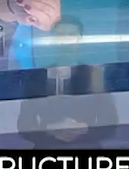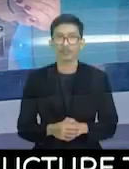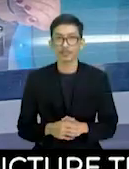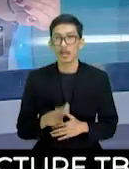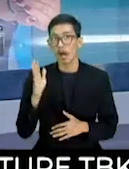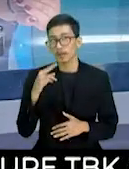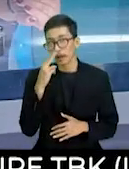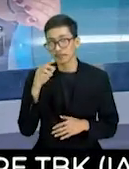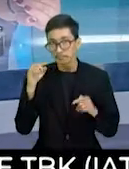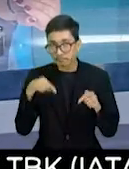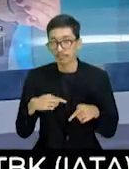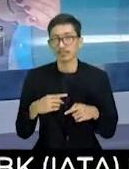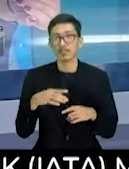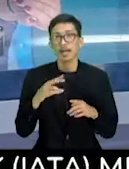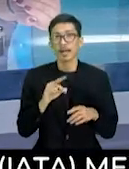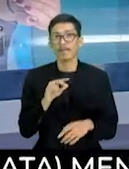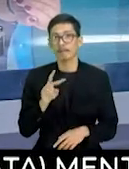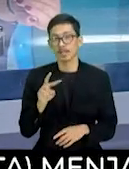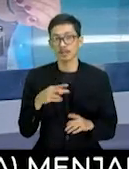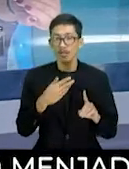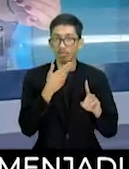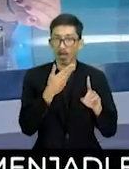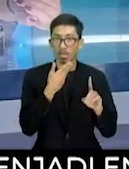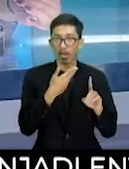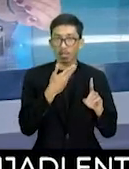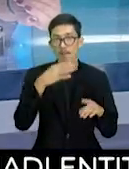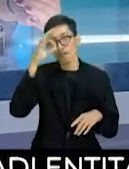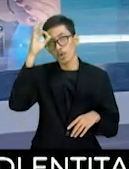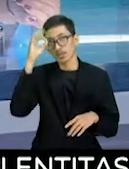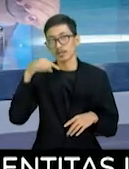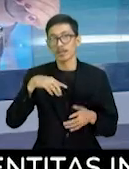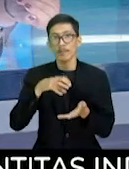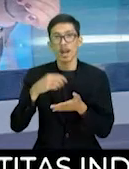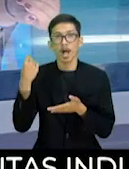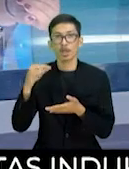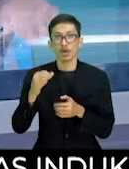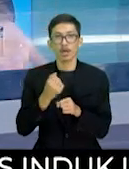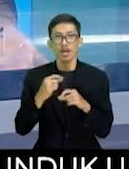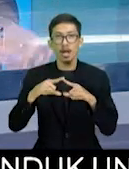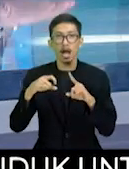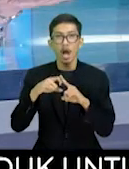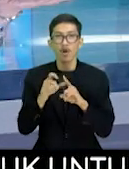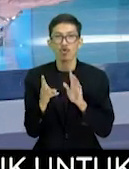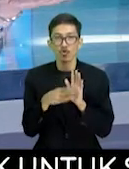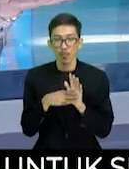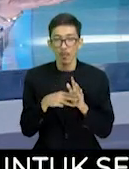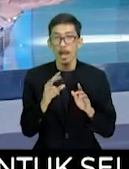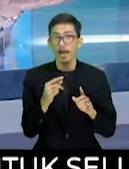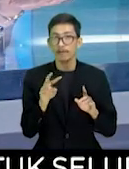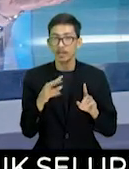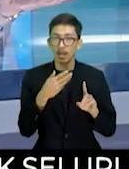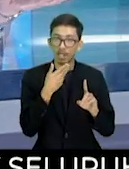Mirsa, hari Senin ini rencananya selebgram Rachel Fenya diperiksa polisi di kantor Gakum di Telantas Polda Metro Jaya. Rachel akan dimintai